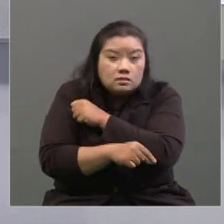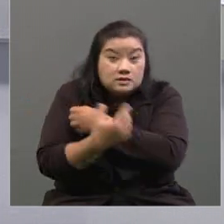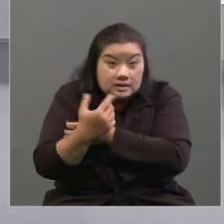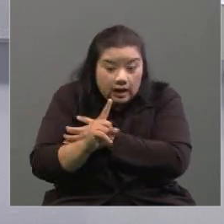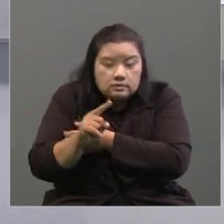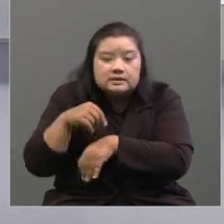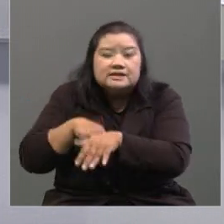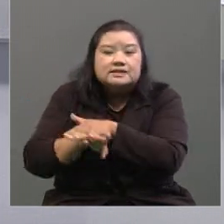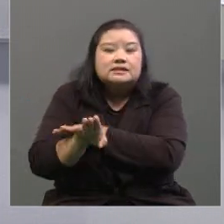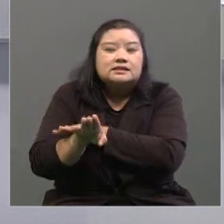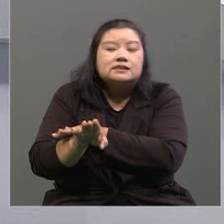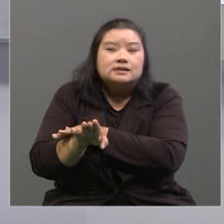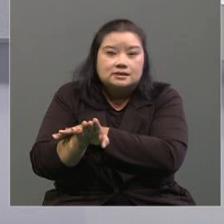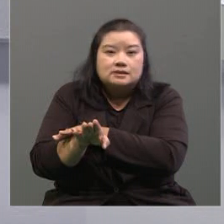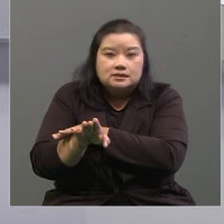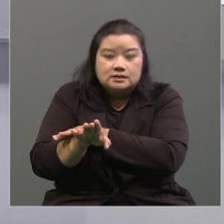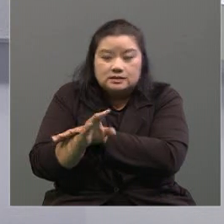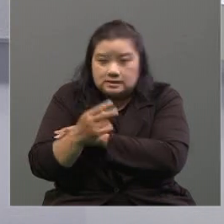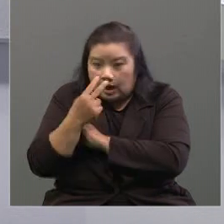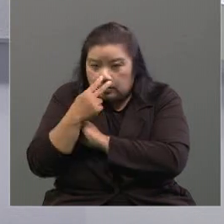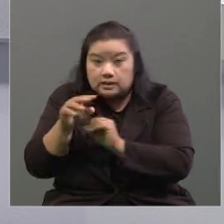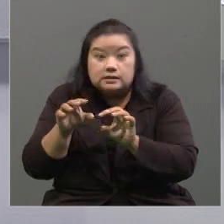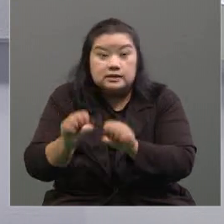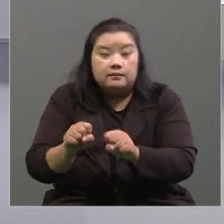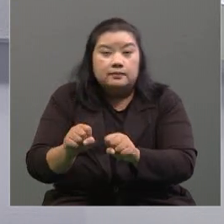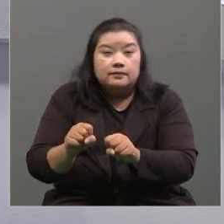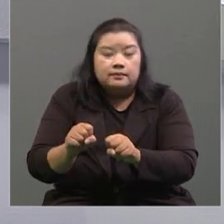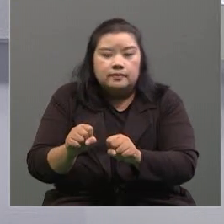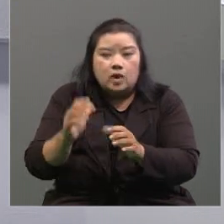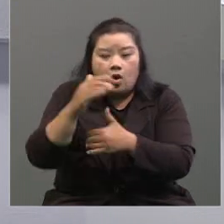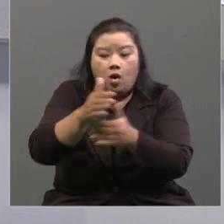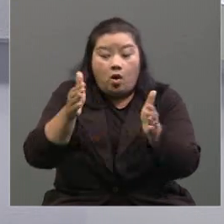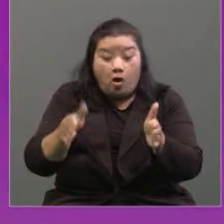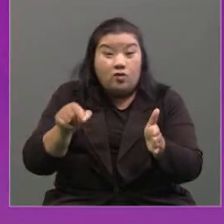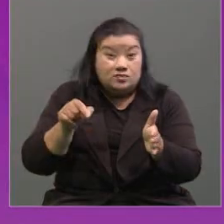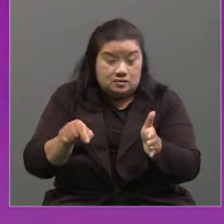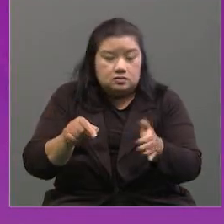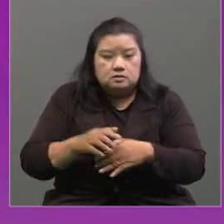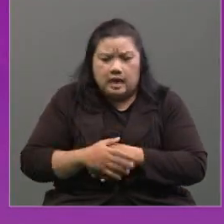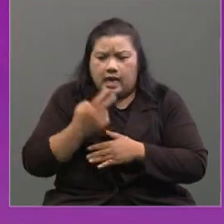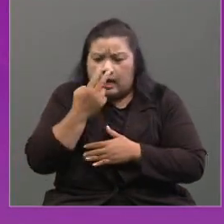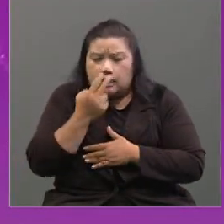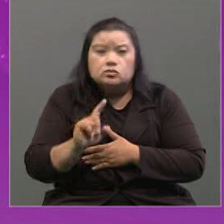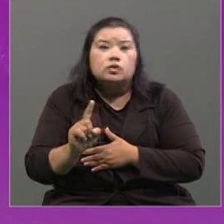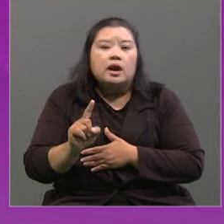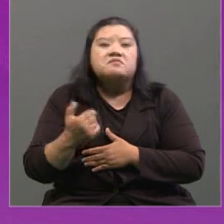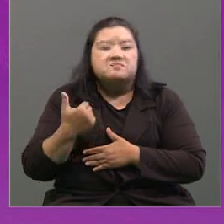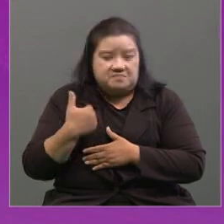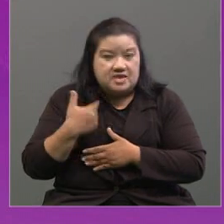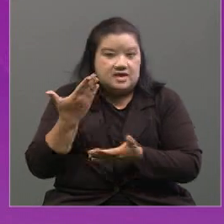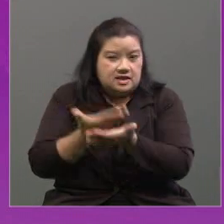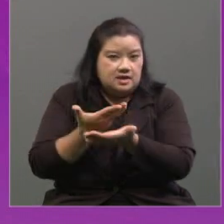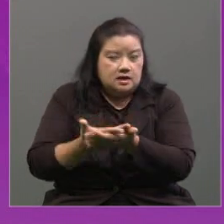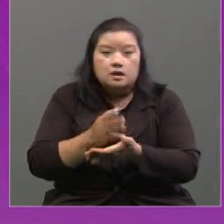ตามไปจับกุ่มแต่ปรากฏว่าพอไปจับแล้วเนี่ยนะคะไปตรวจสอบภายในห้องสิ่งที่เจ้าหน้าที่ไปเจอคือธนบัตรปลอม